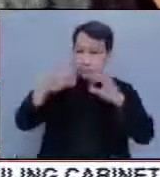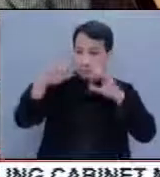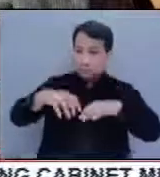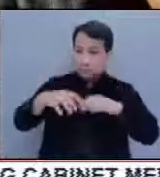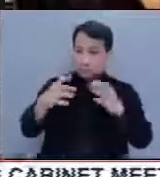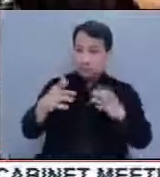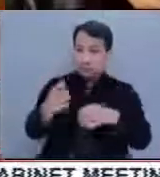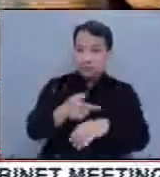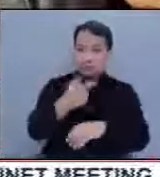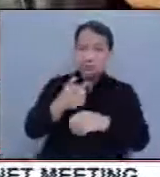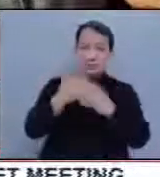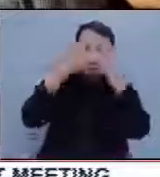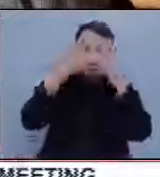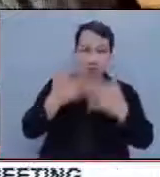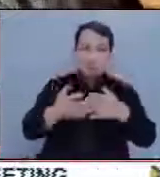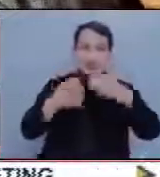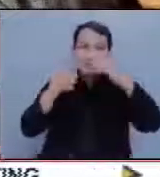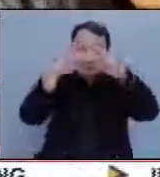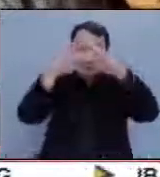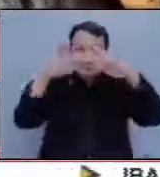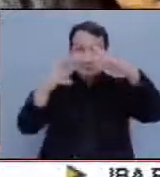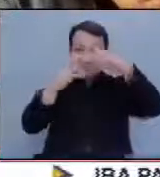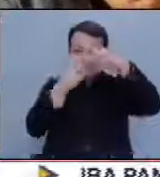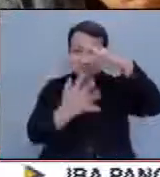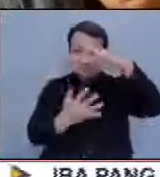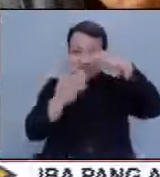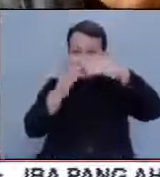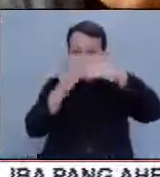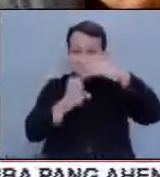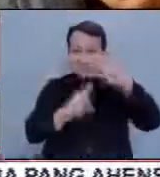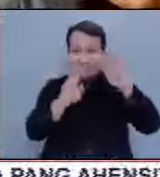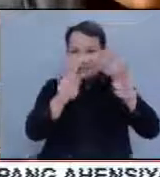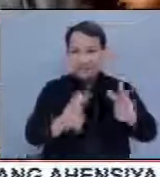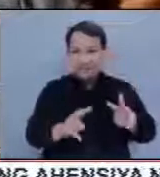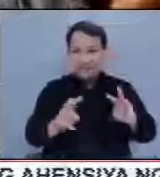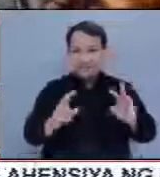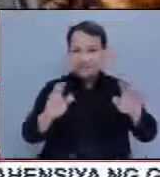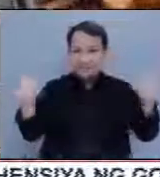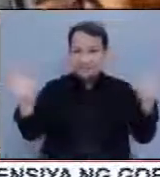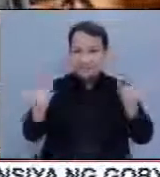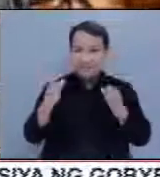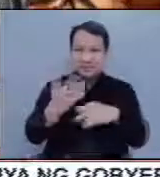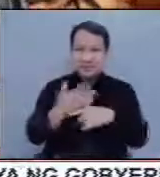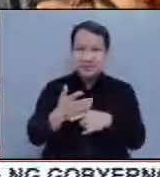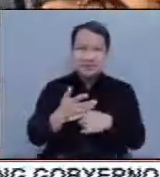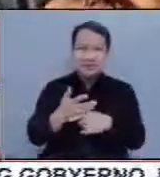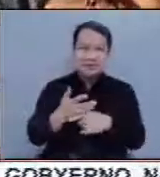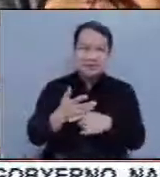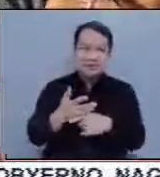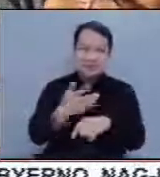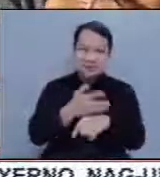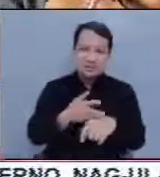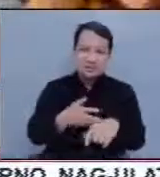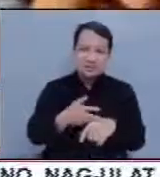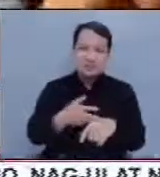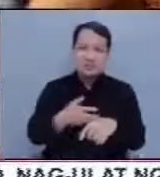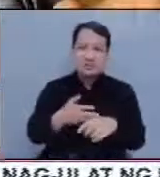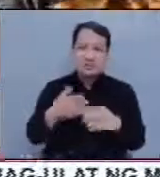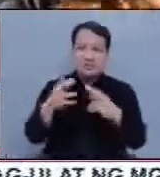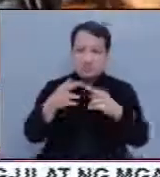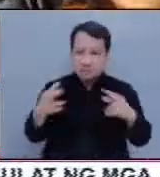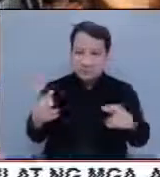na dahil ang amin nung dingting ay yari sa Kawayan, sa Pawit, sa Kubon,